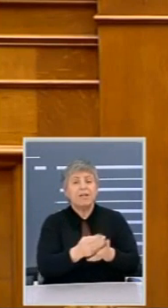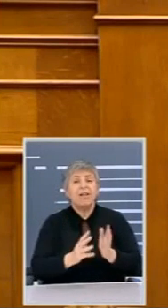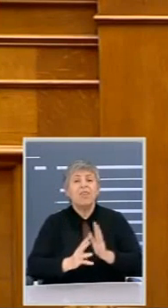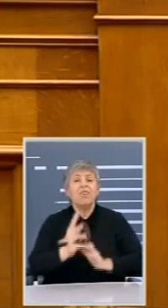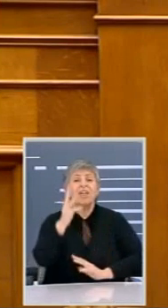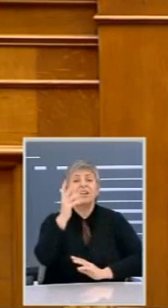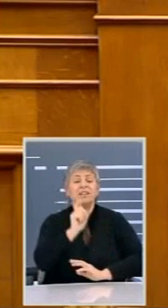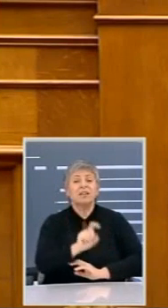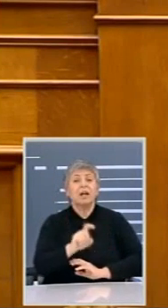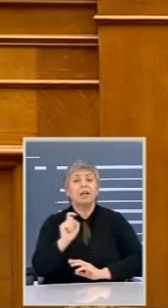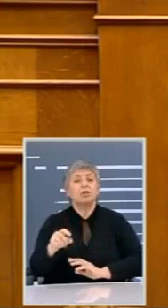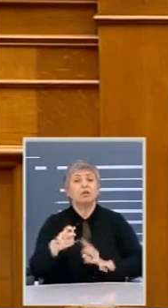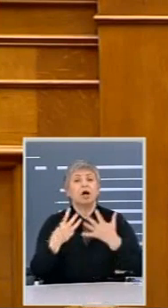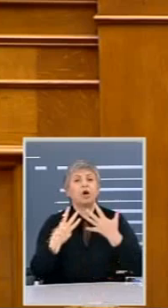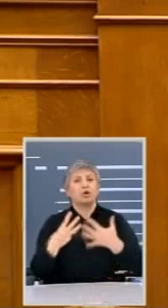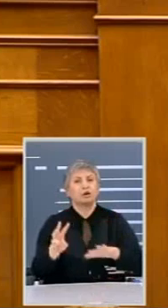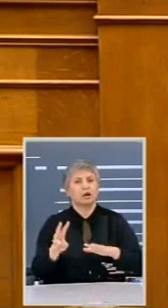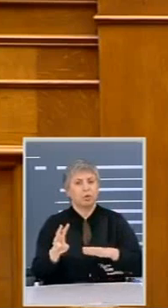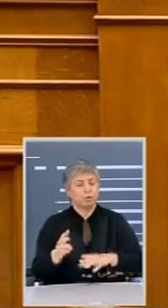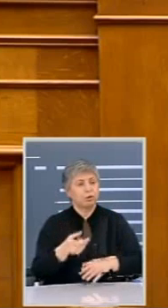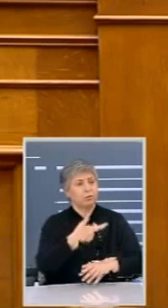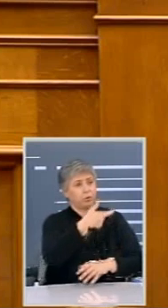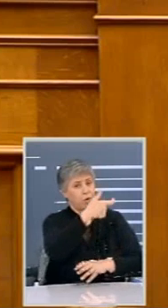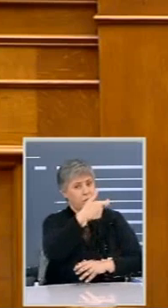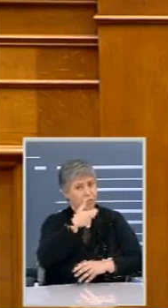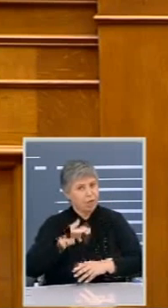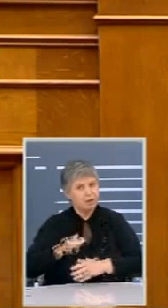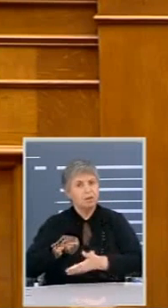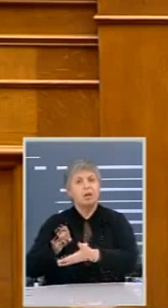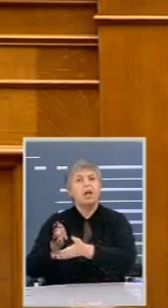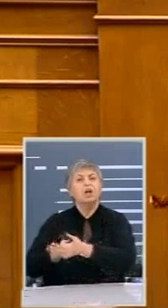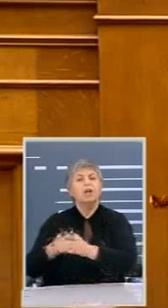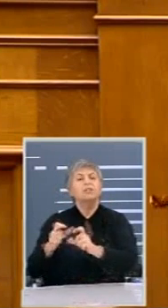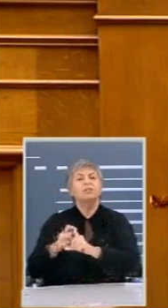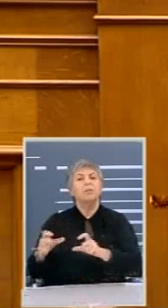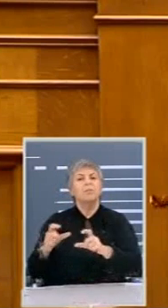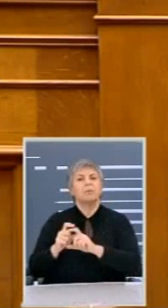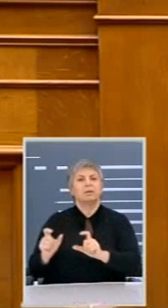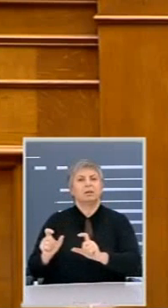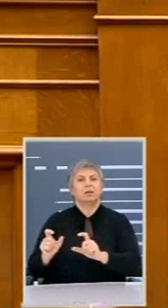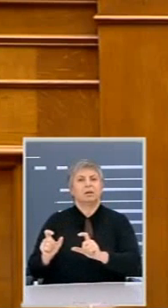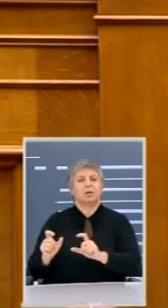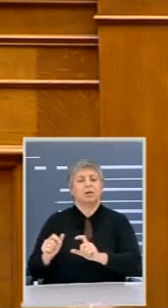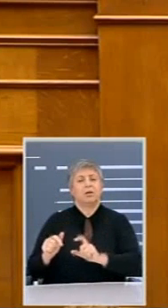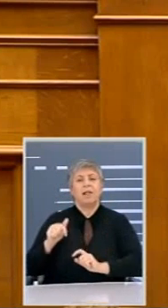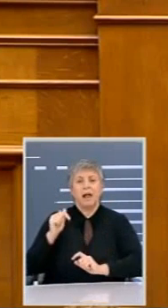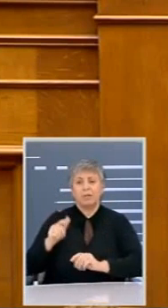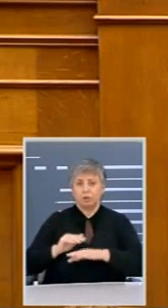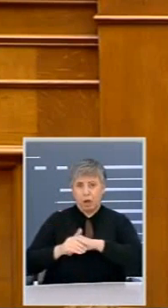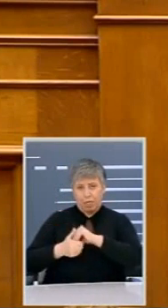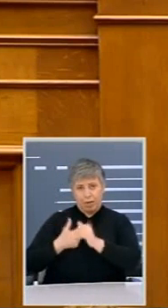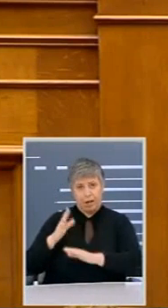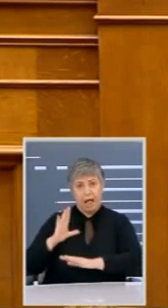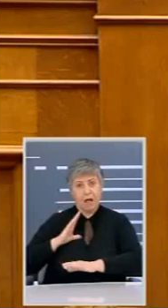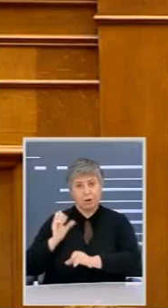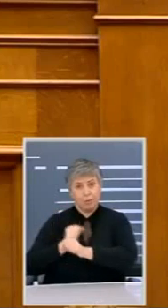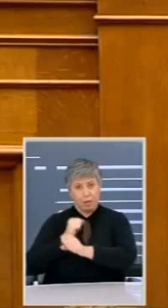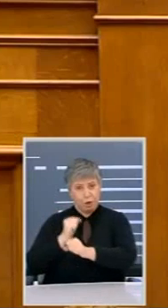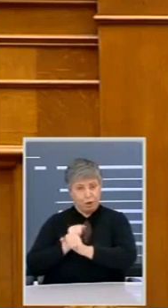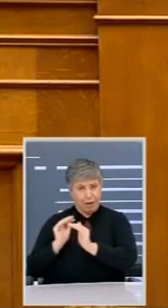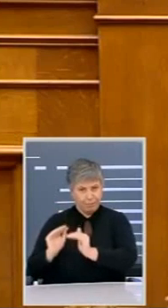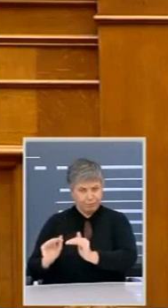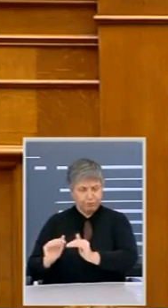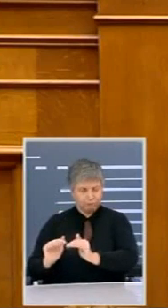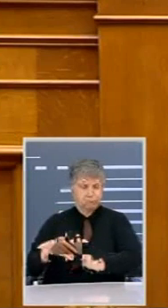14.800.000 για να αγοράσει και τις υπόλοιπες μετοχές του δώρου. Όχι να διατηρηθούν οι θέσεις συγκεκριμένων εργαζομένων. Και για να